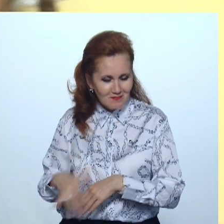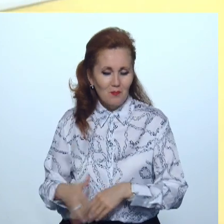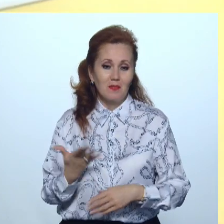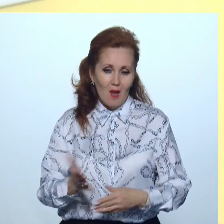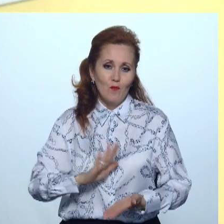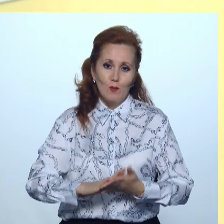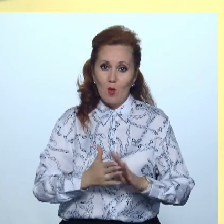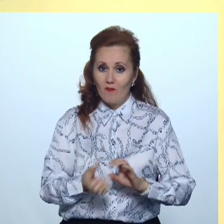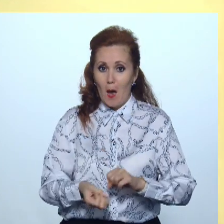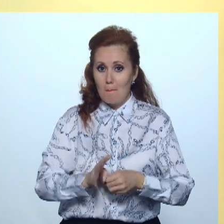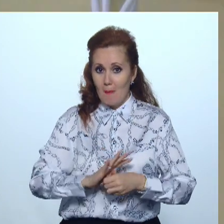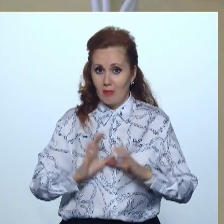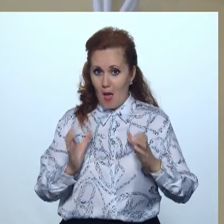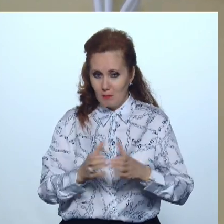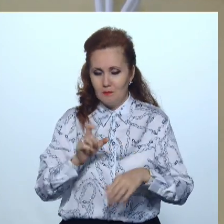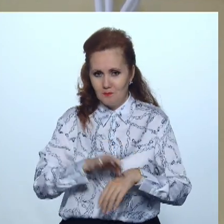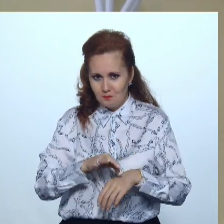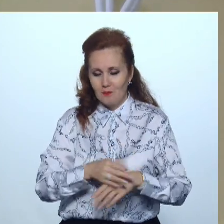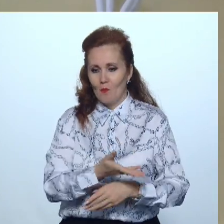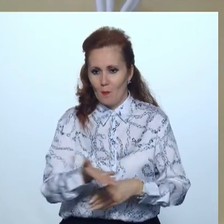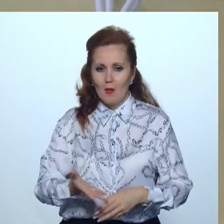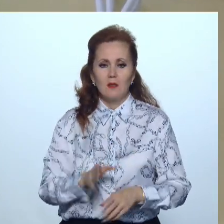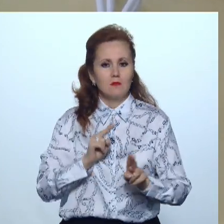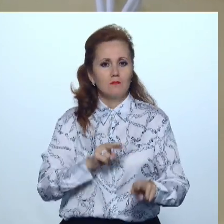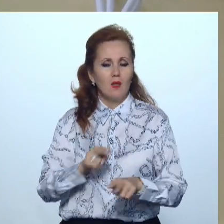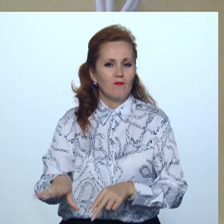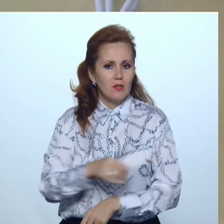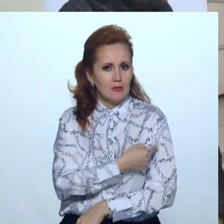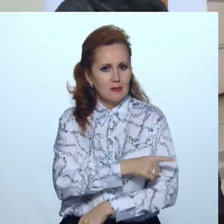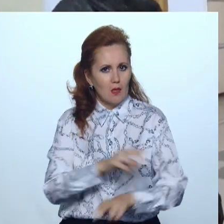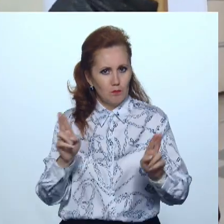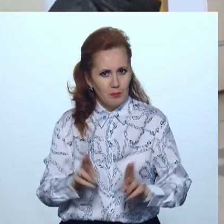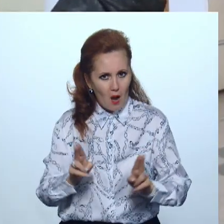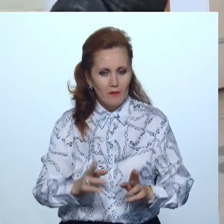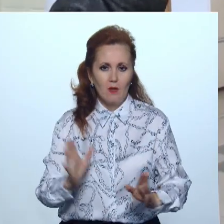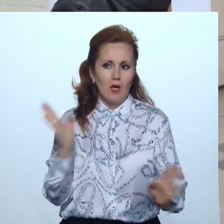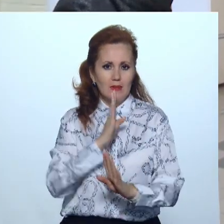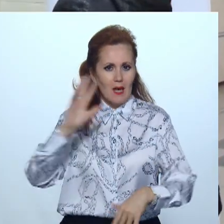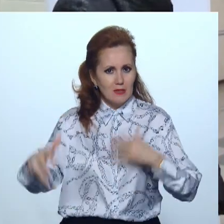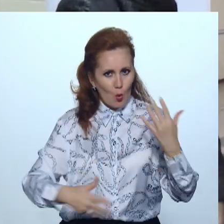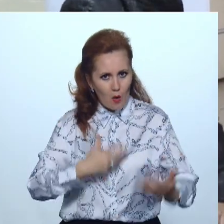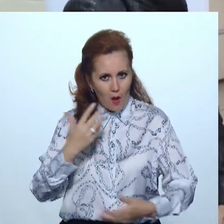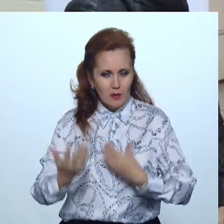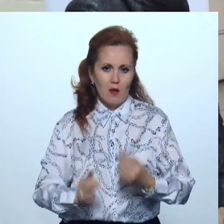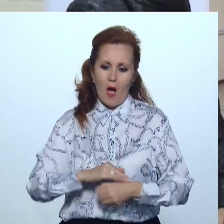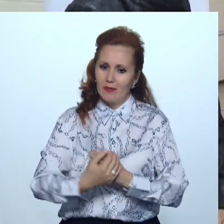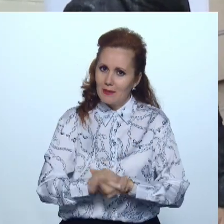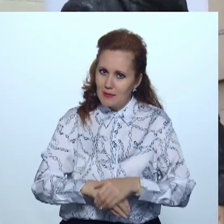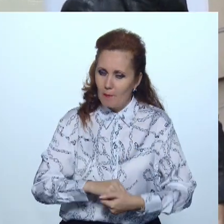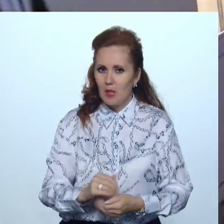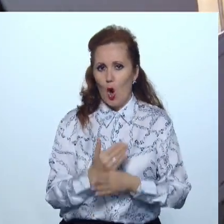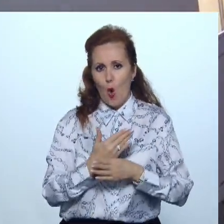условиях пандемии эксперты также проверяют соблюдение в школах санитарных правил, наличие рециркуляторов, антисептиков, раздельные входы для